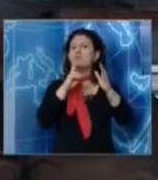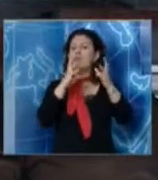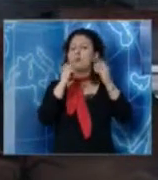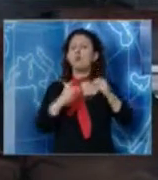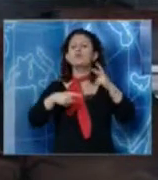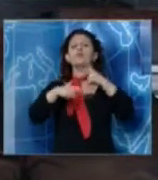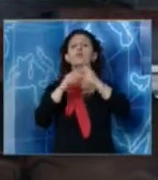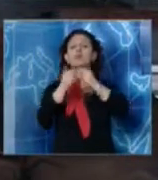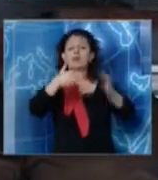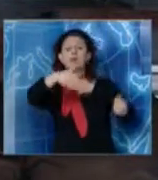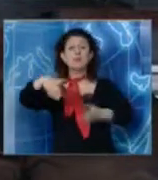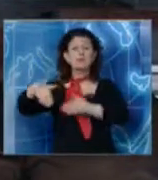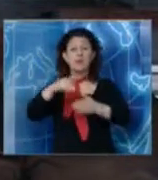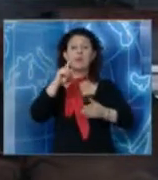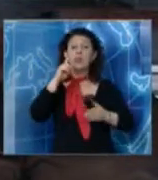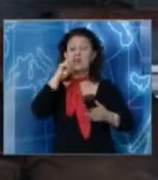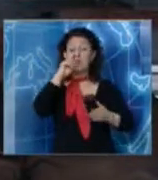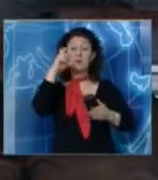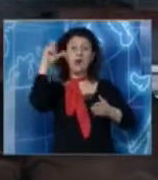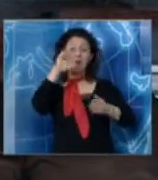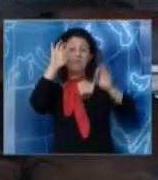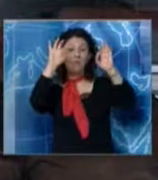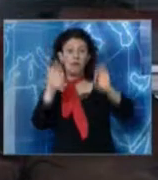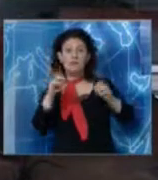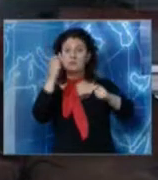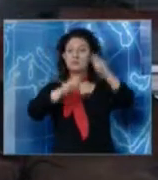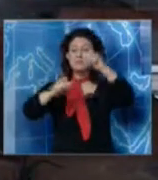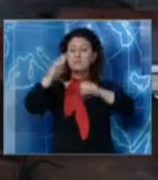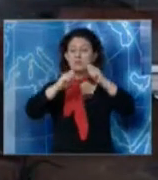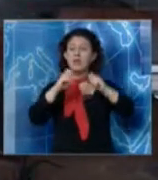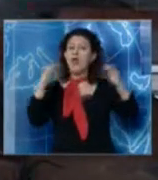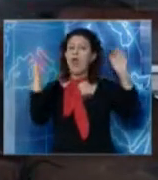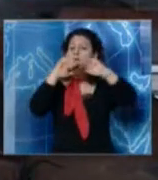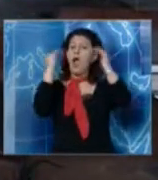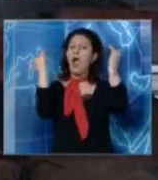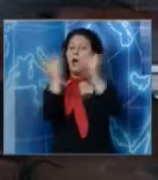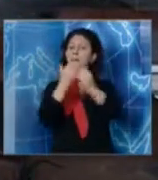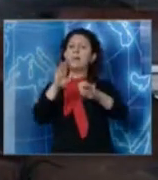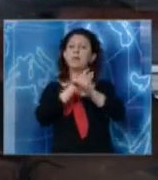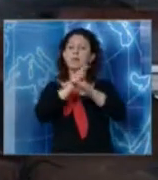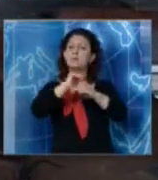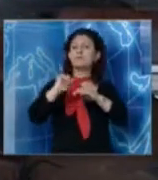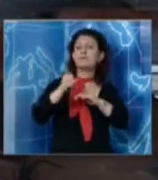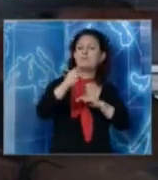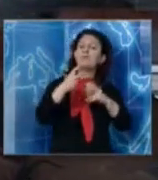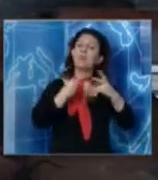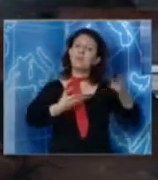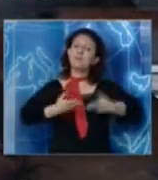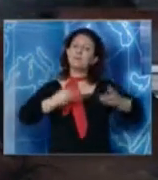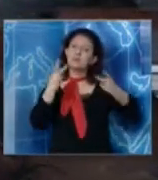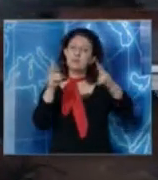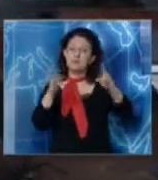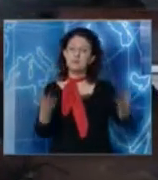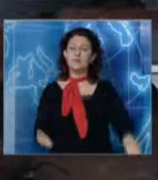Caddesi üzerinde Nisan ayında inşaatına başlanan kapalı pazar, önümüzdeki günlerde tamamlanarak hizmete açılacak.